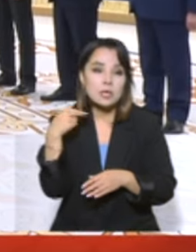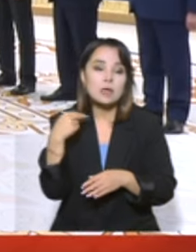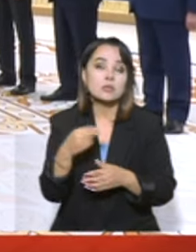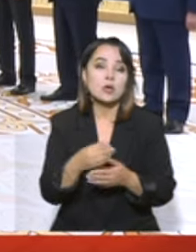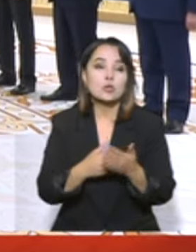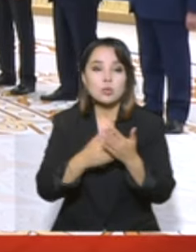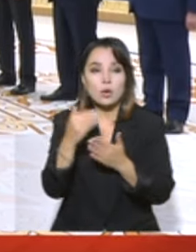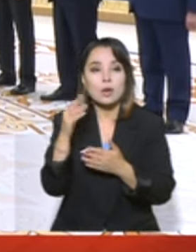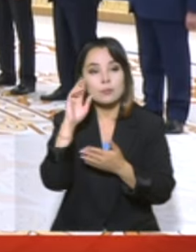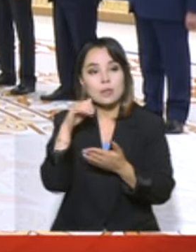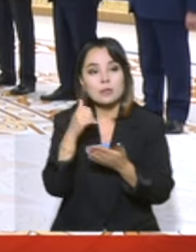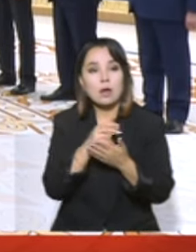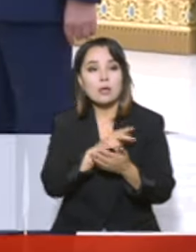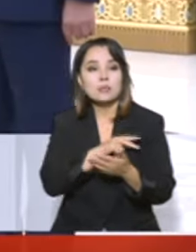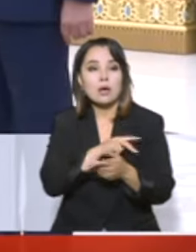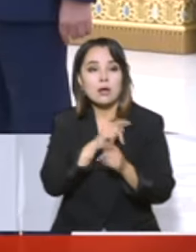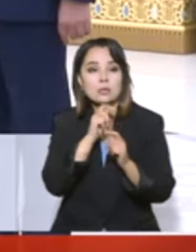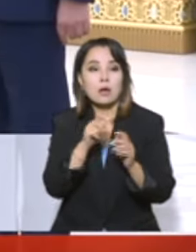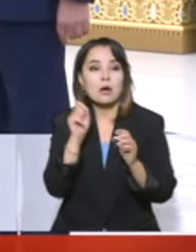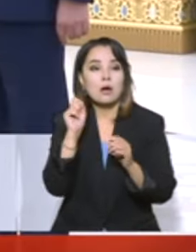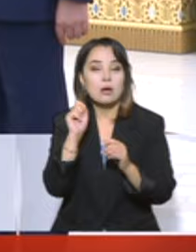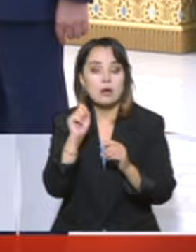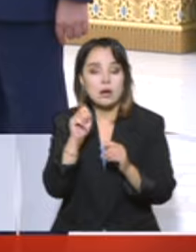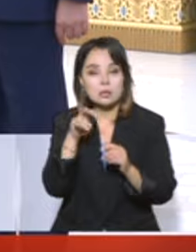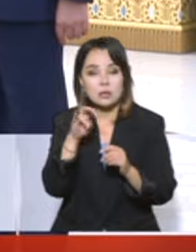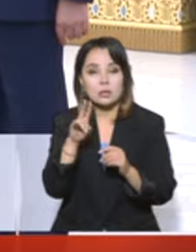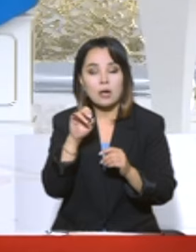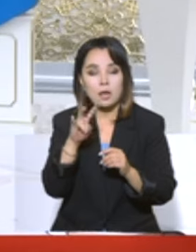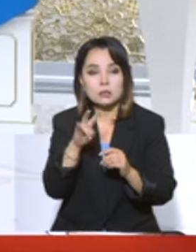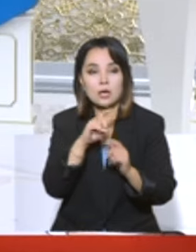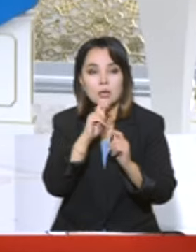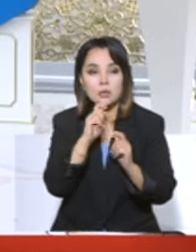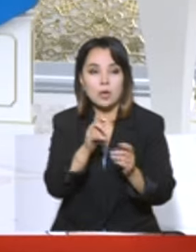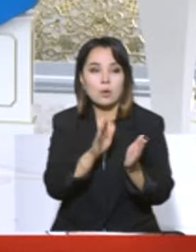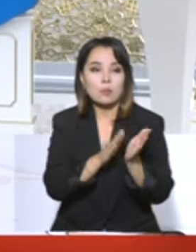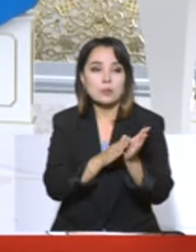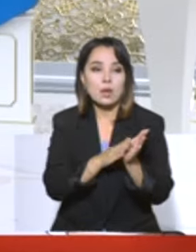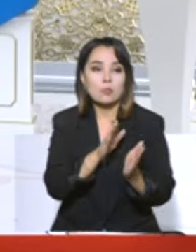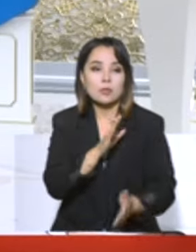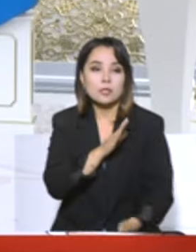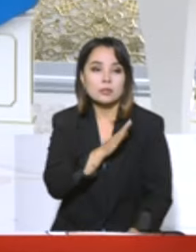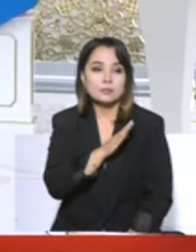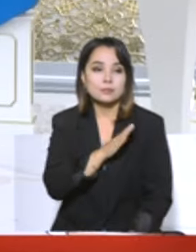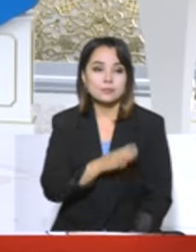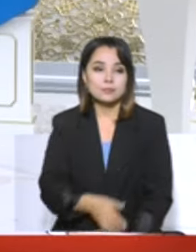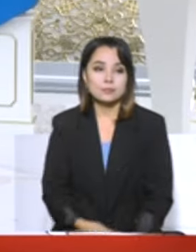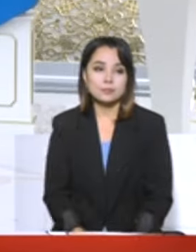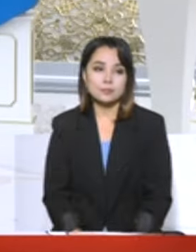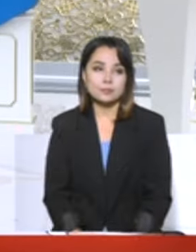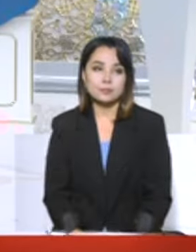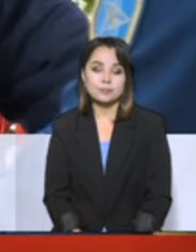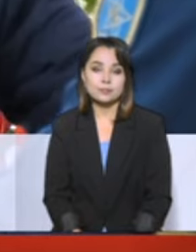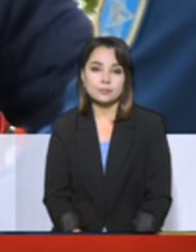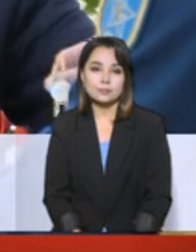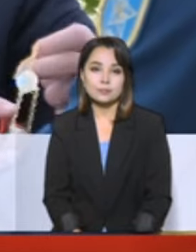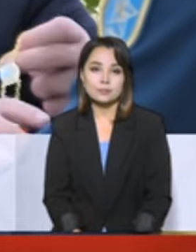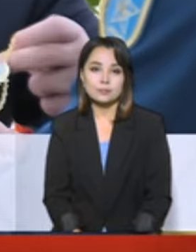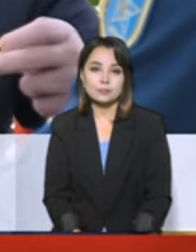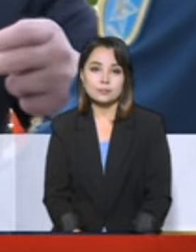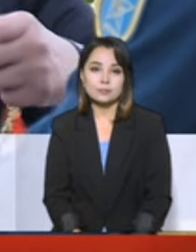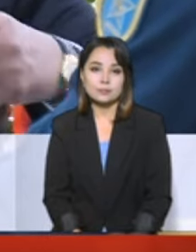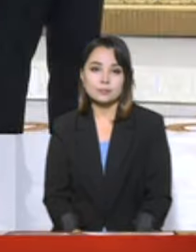ең жоғары мемлекеттік награда Алтын Қыран орденімен марапаттады. Өзбекстан Республикасының президенті Шавкат